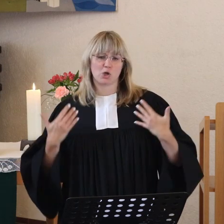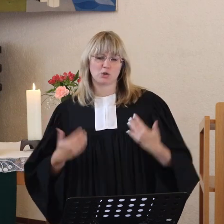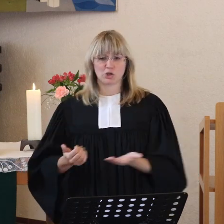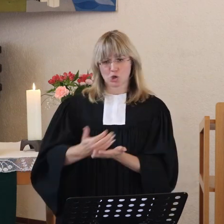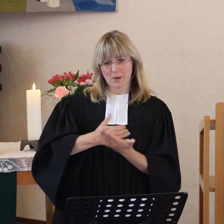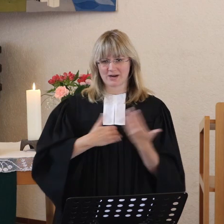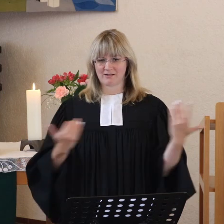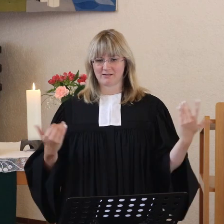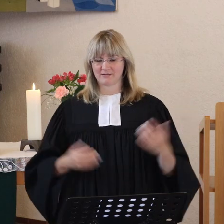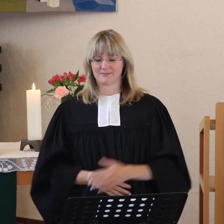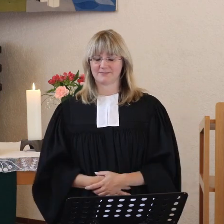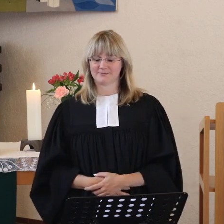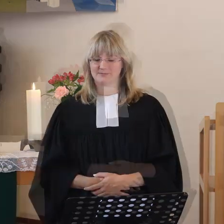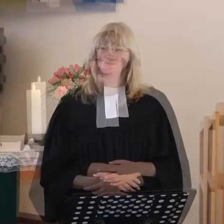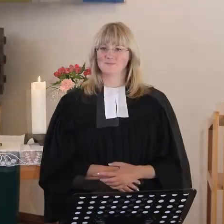profitieren.